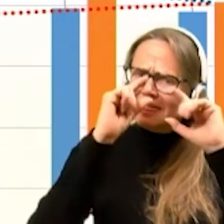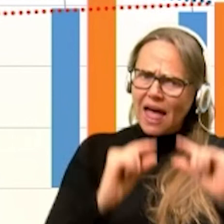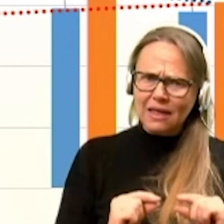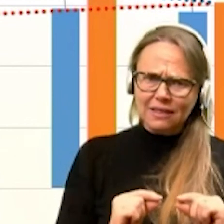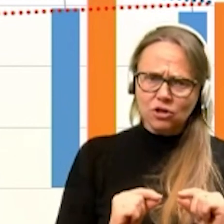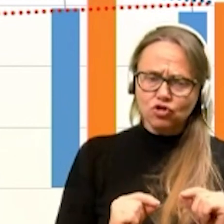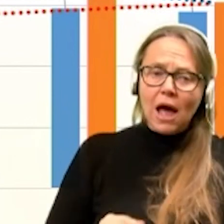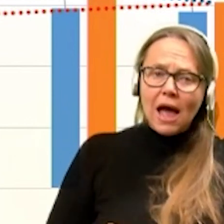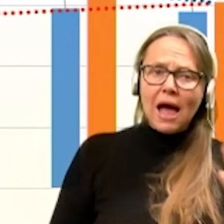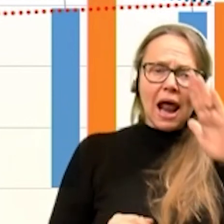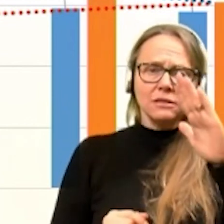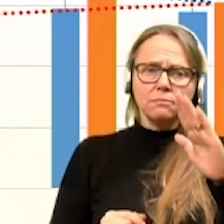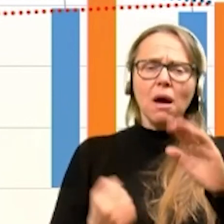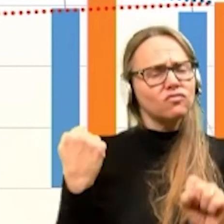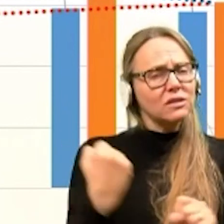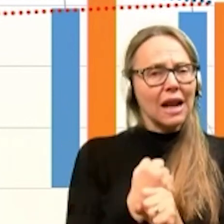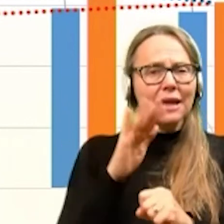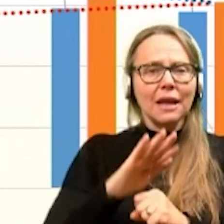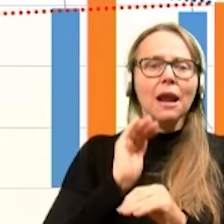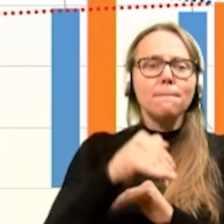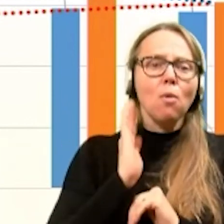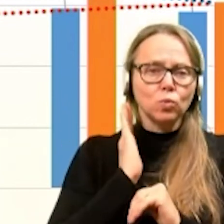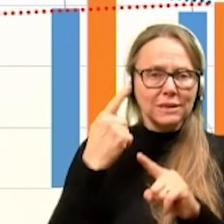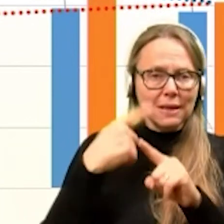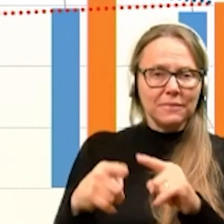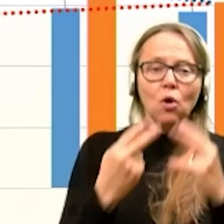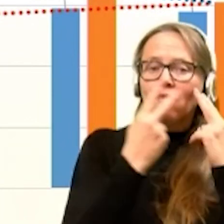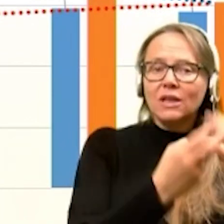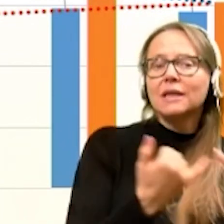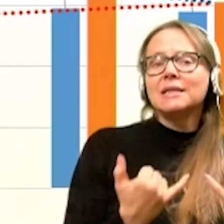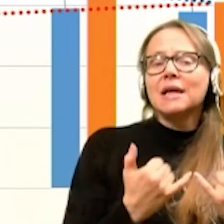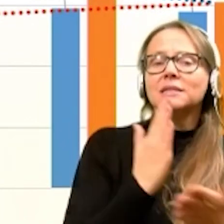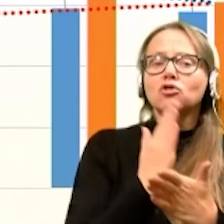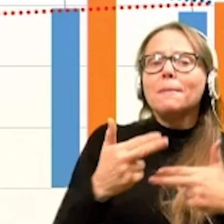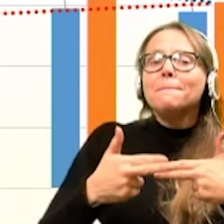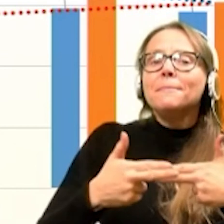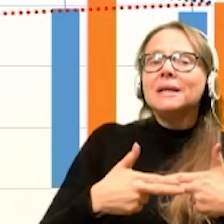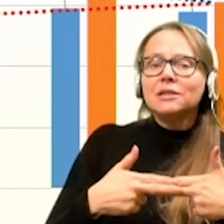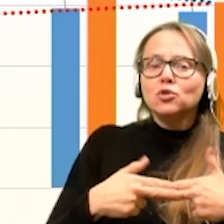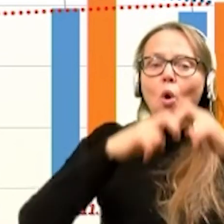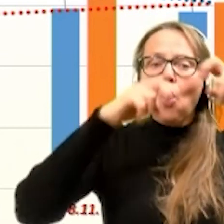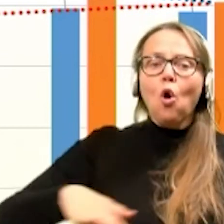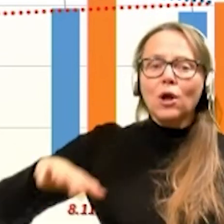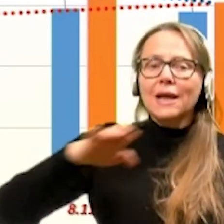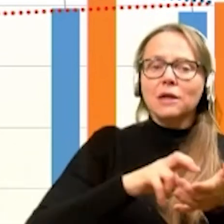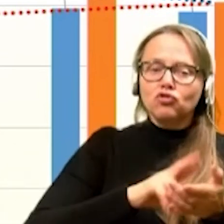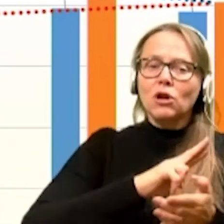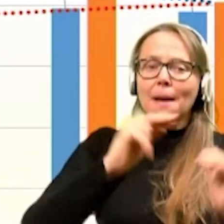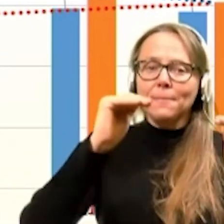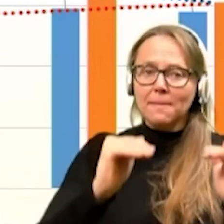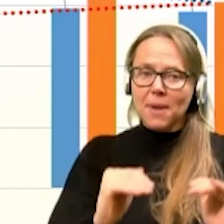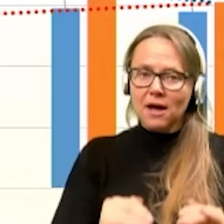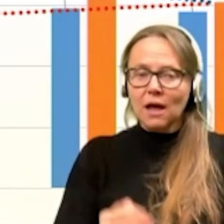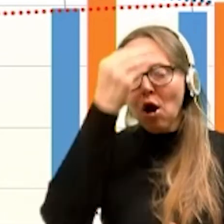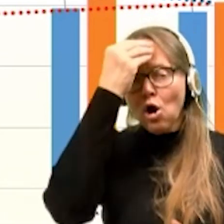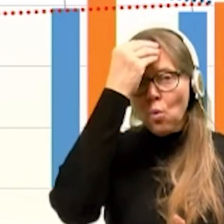vztrajna na Pomurskem delu. Vidite, da sta zdaj že zelo, zelo blizu, Gorenjska še naprej pada, upajmo pa,